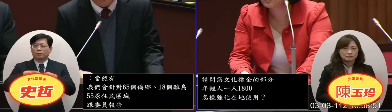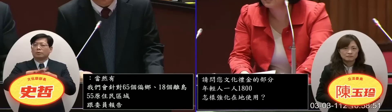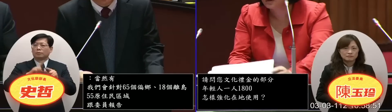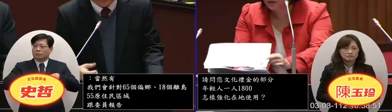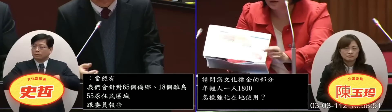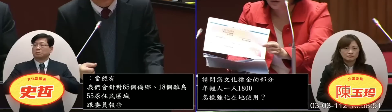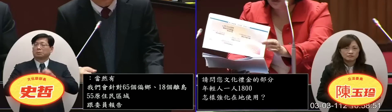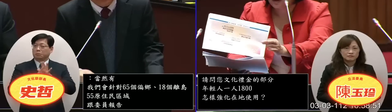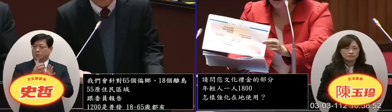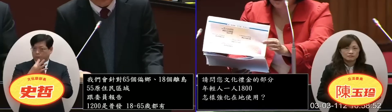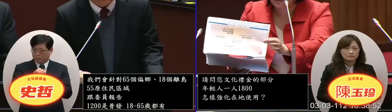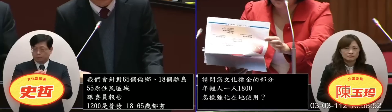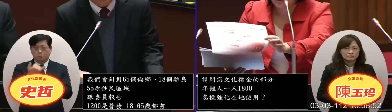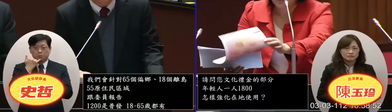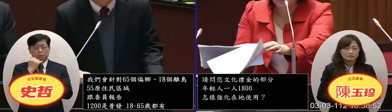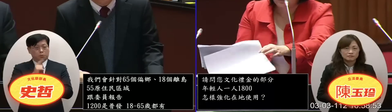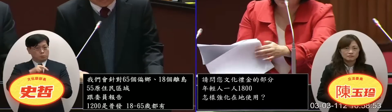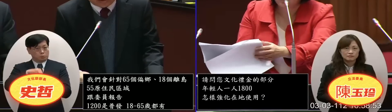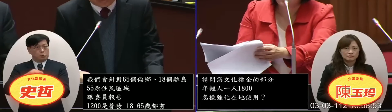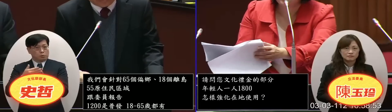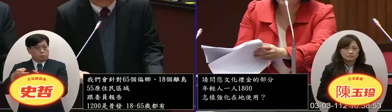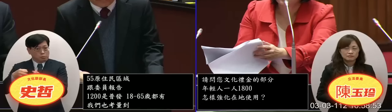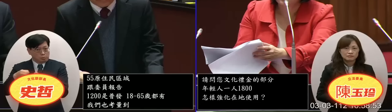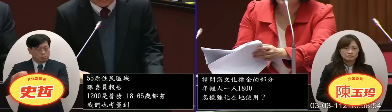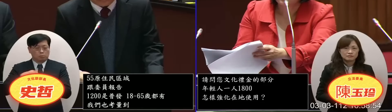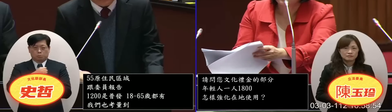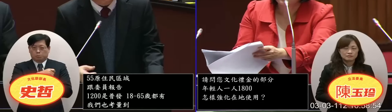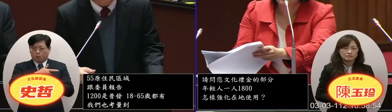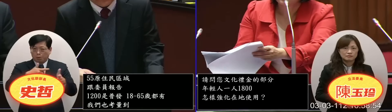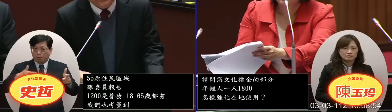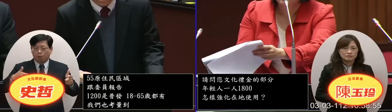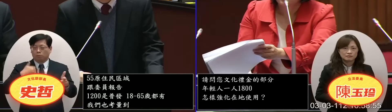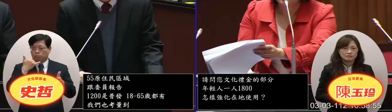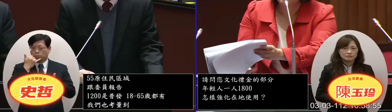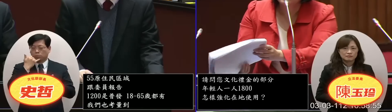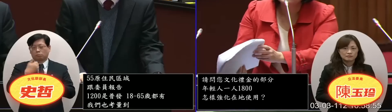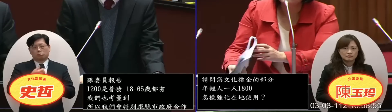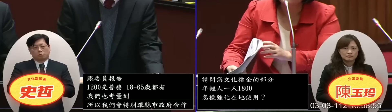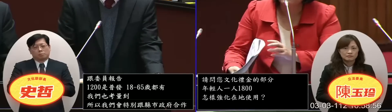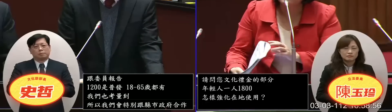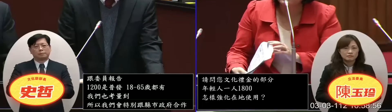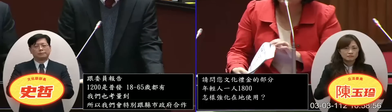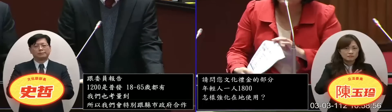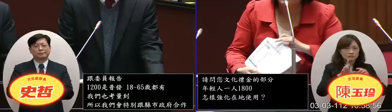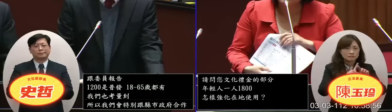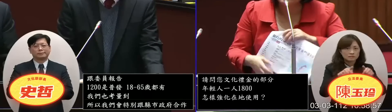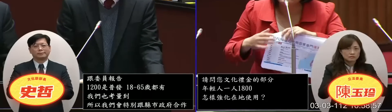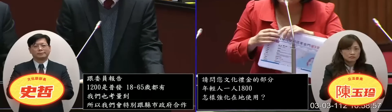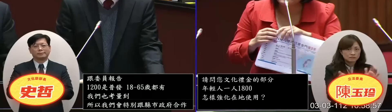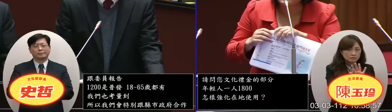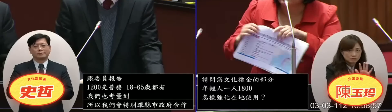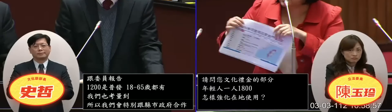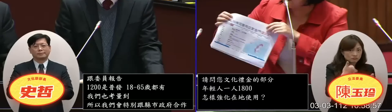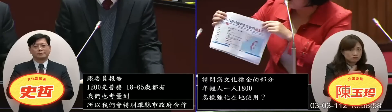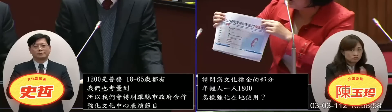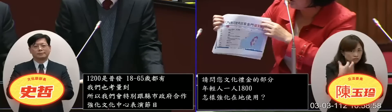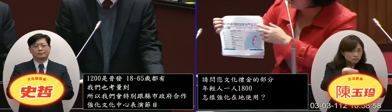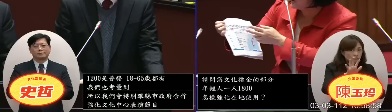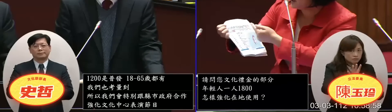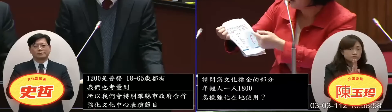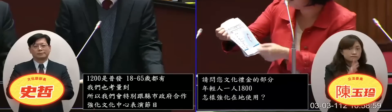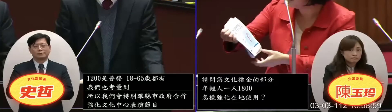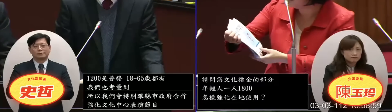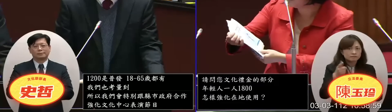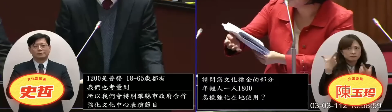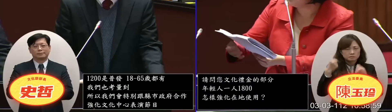表演节目或等等独立书店的这个销售。 所以文化中心的表演也算嘛，就是因为原来呢，在这个里